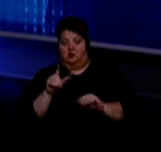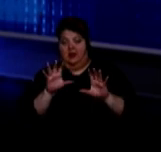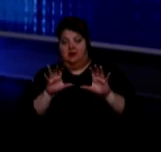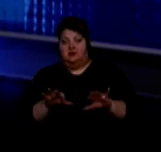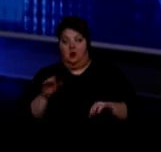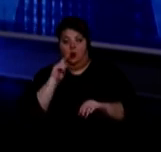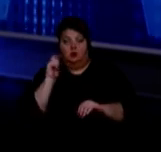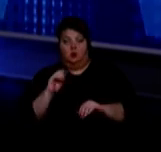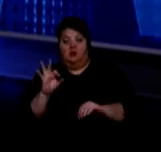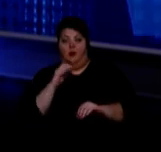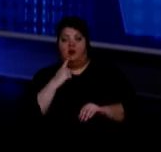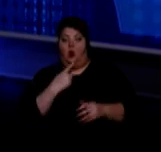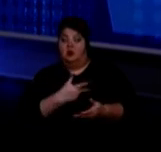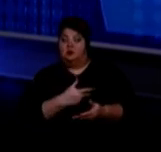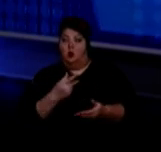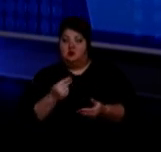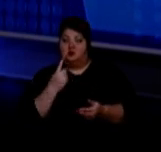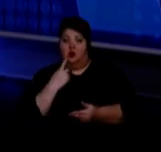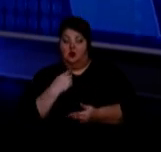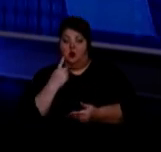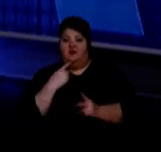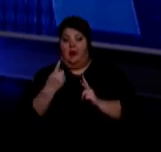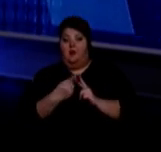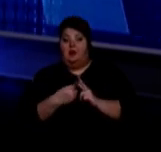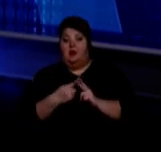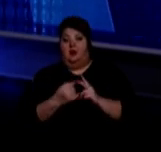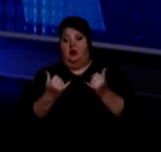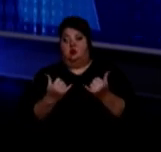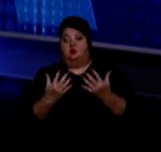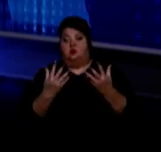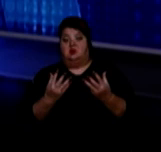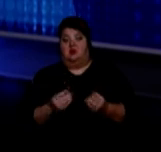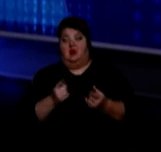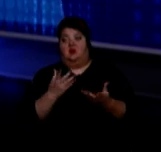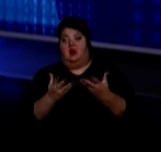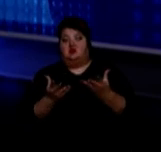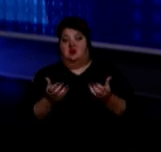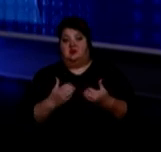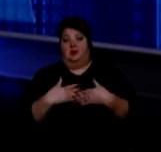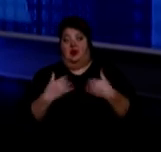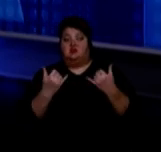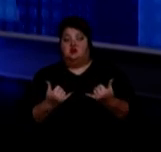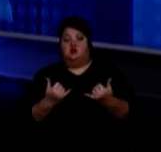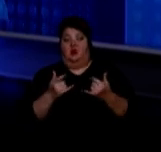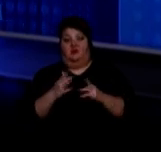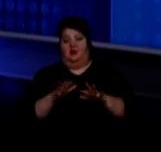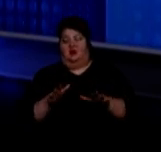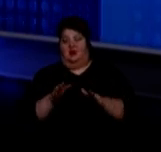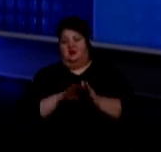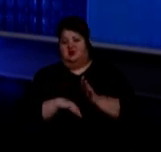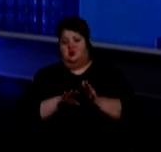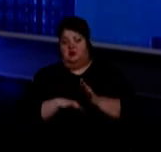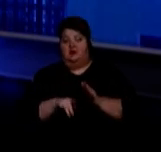про донорство крові і компонентів. Пільги на сьогоднішній день, вони, якщо взяти нашу сучасність, вони не дуже суттєві, але